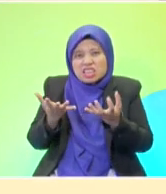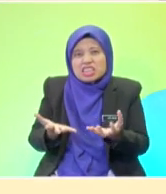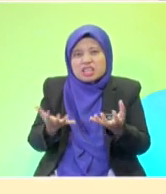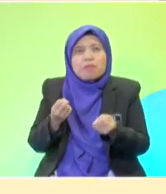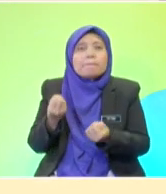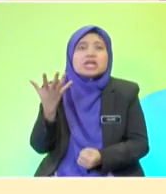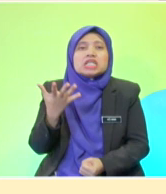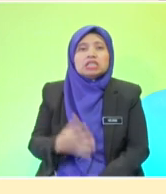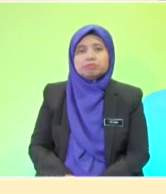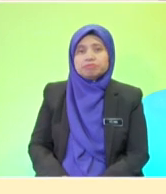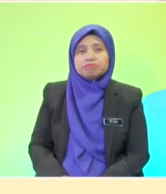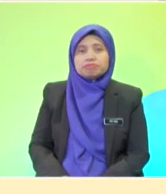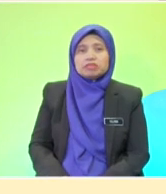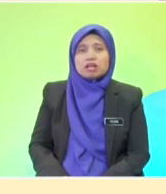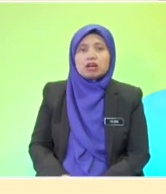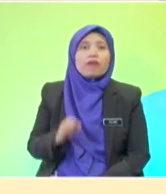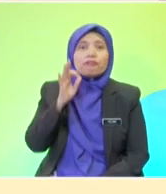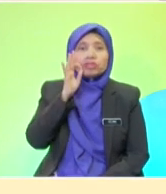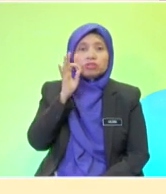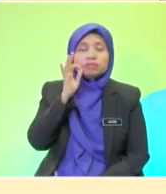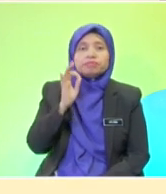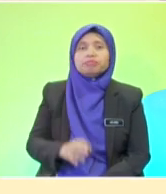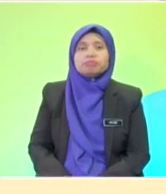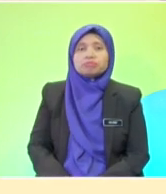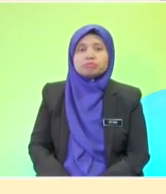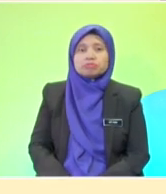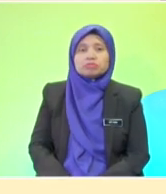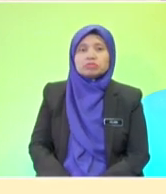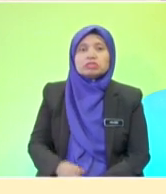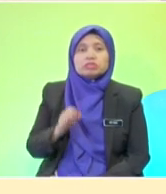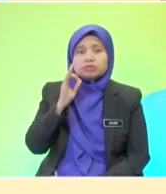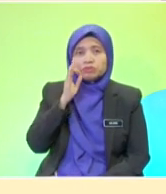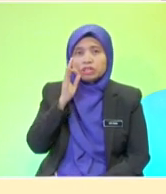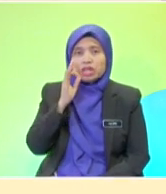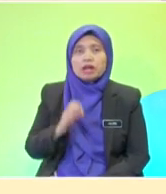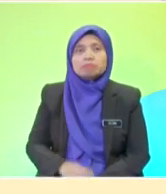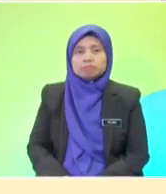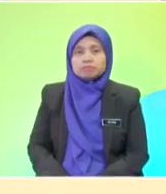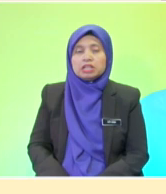di situ Nur Fatul Nur Nur Fatihah